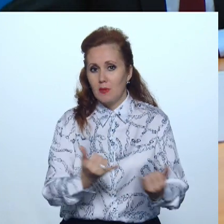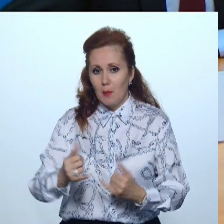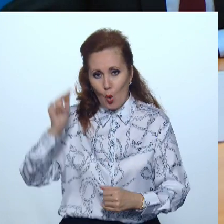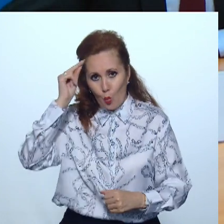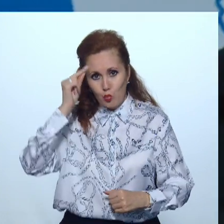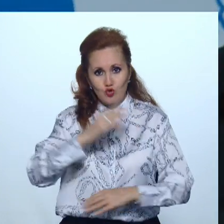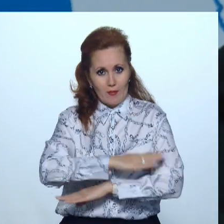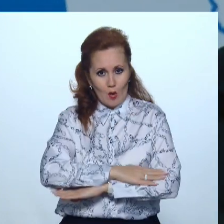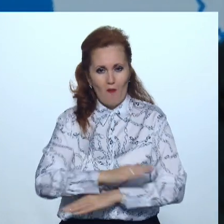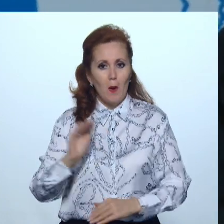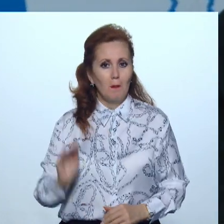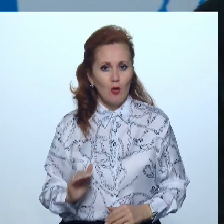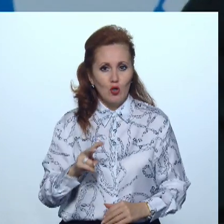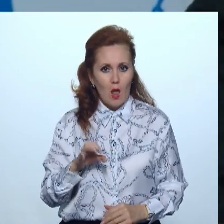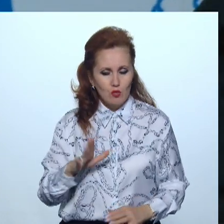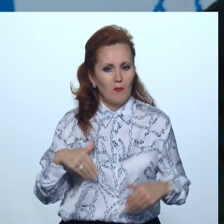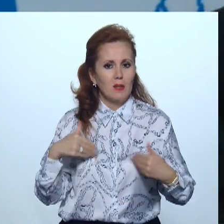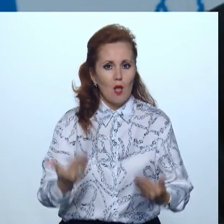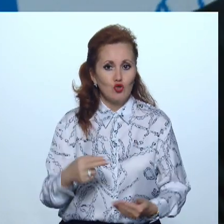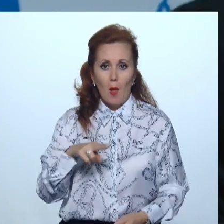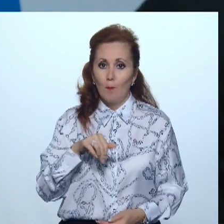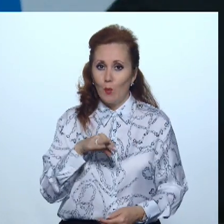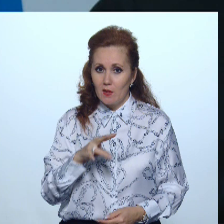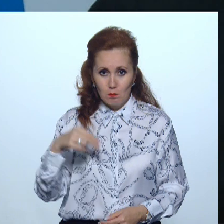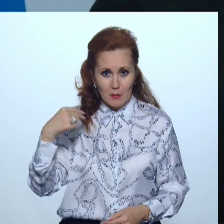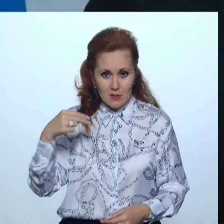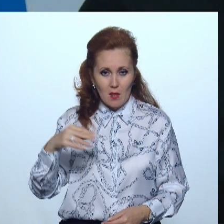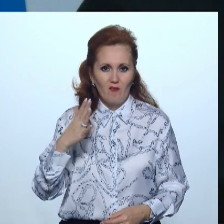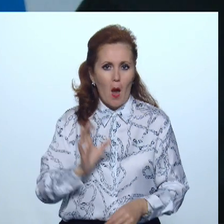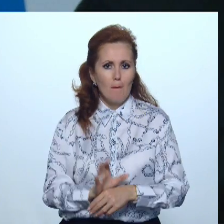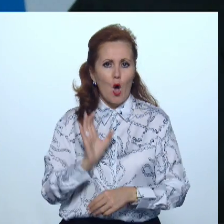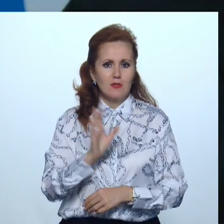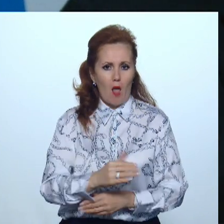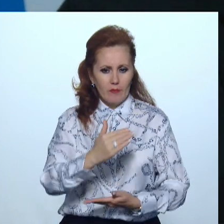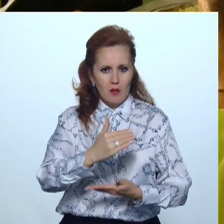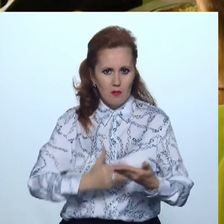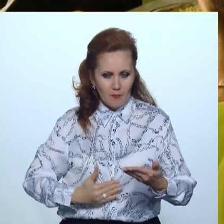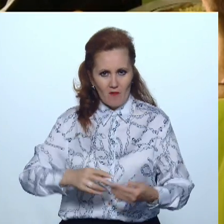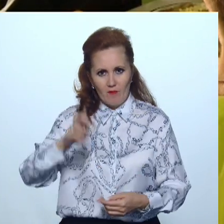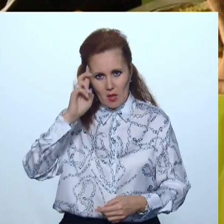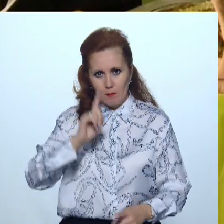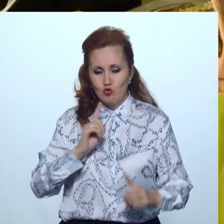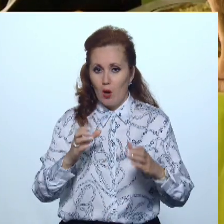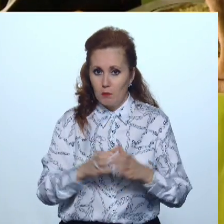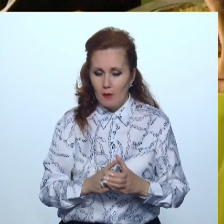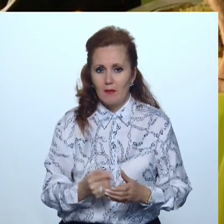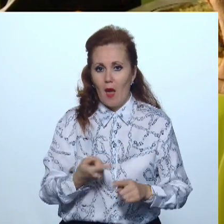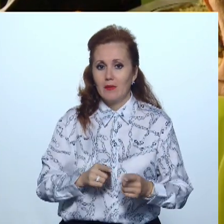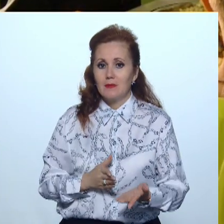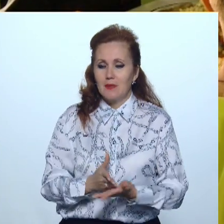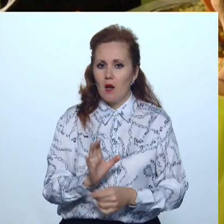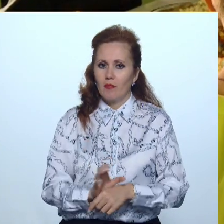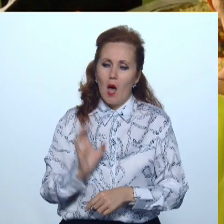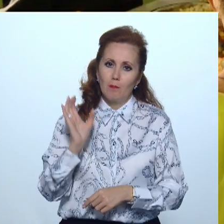классов горячим питанием заявил президент Владимир Путин в своем послании Федеральному собранию в январе этого года. На эти цели решено было